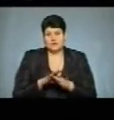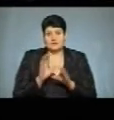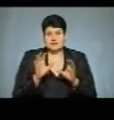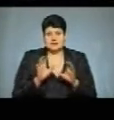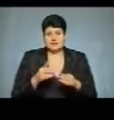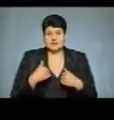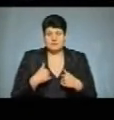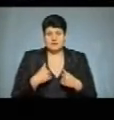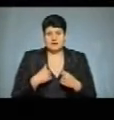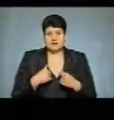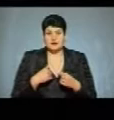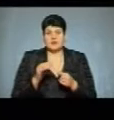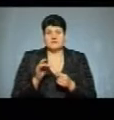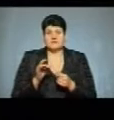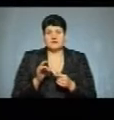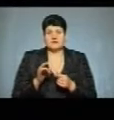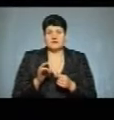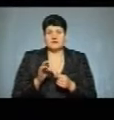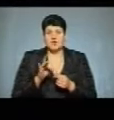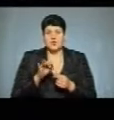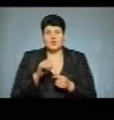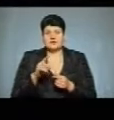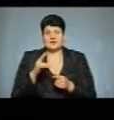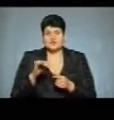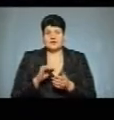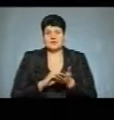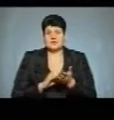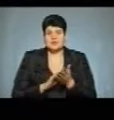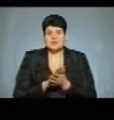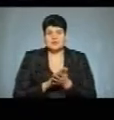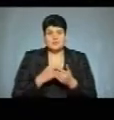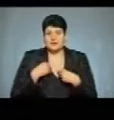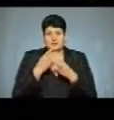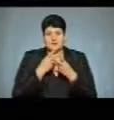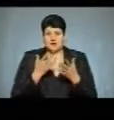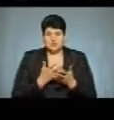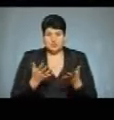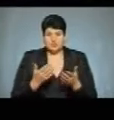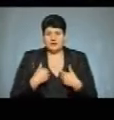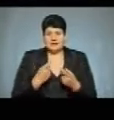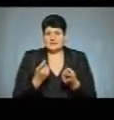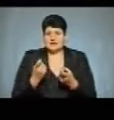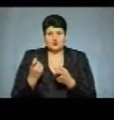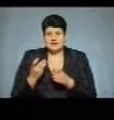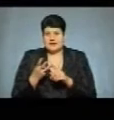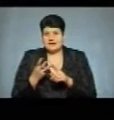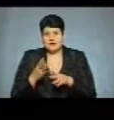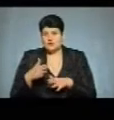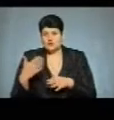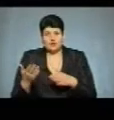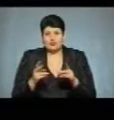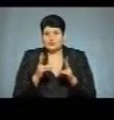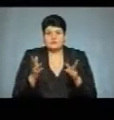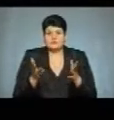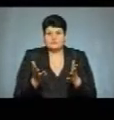ми роздержавилися. На що вони написали в тій позовній заяві, ми не бачили. У нас ні залучили ні третьою стороною поки що.